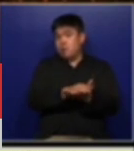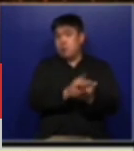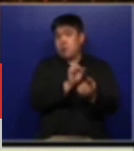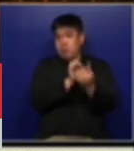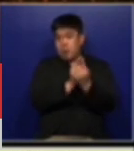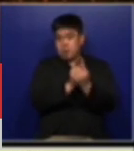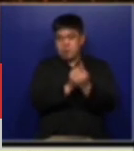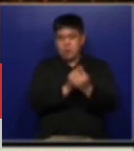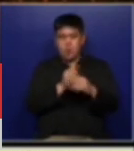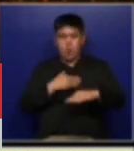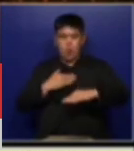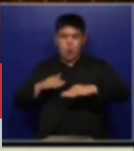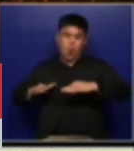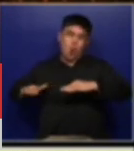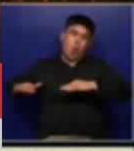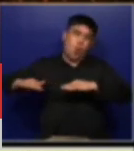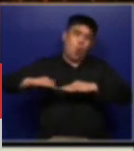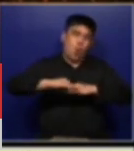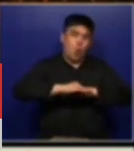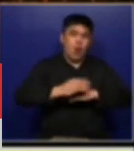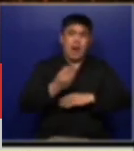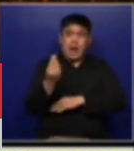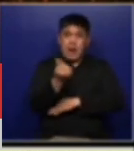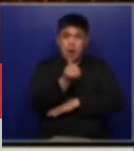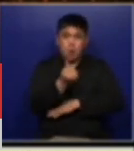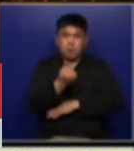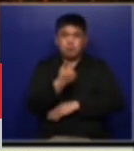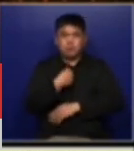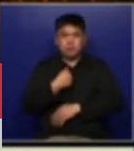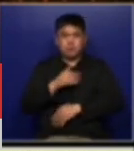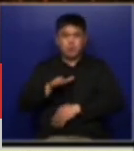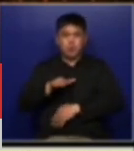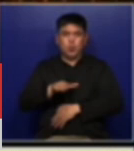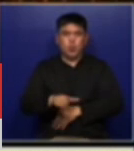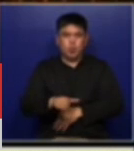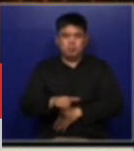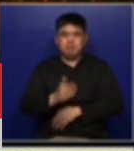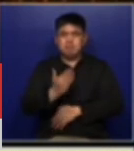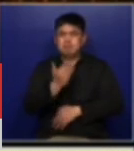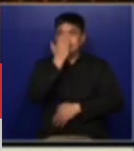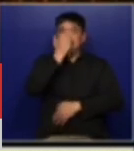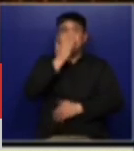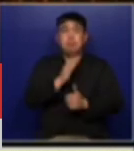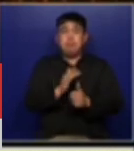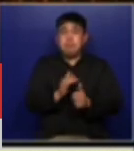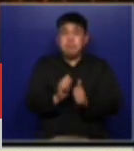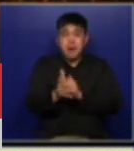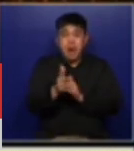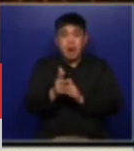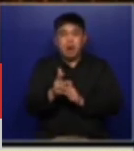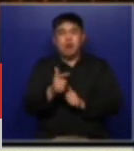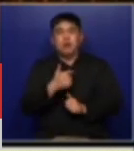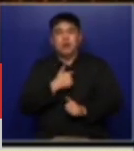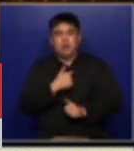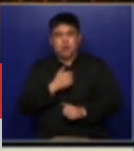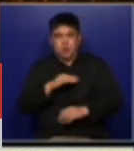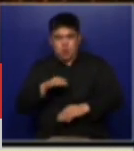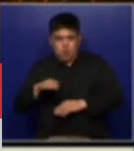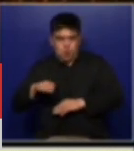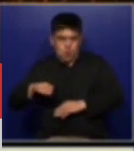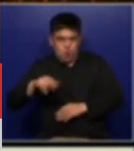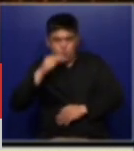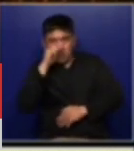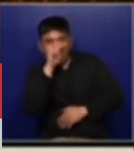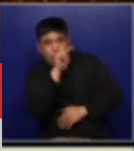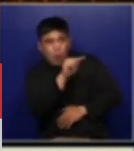างโค้งทำให้รถที่แล่นมาด้วยความเร็วสูงและช่วงสภาพของถนนก็เป็นมุมอับมอง